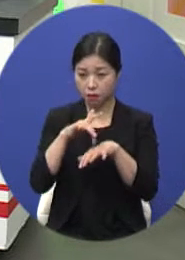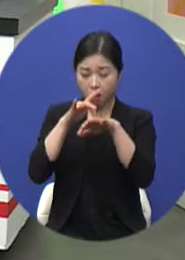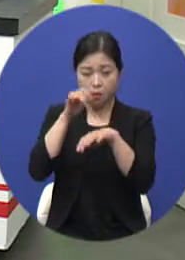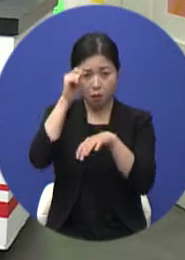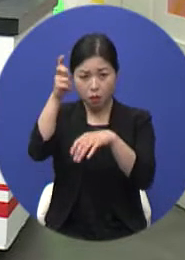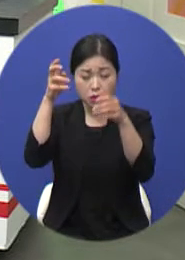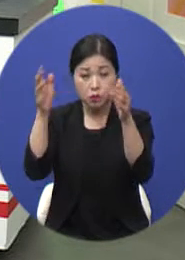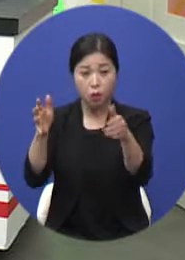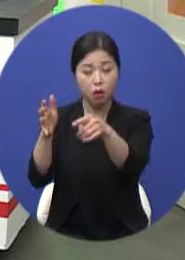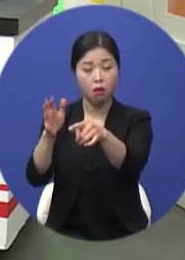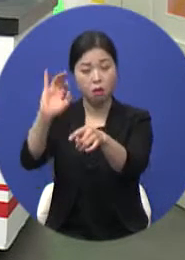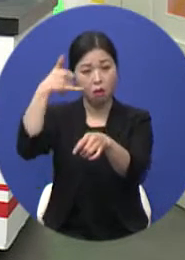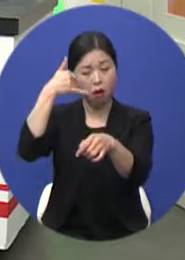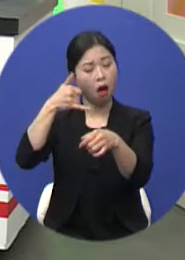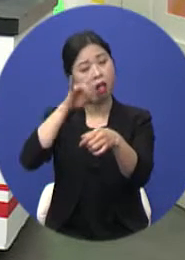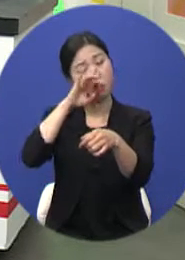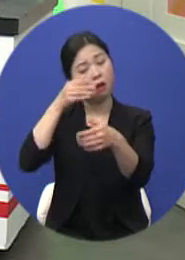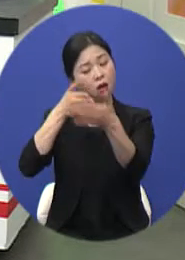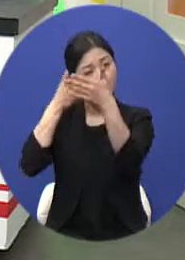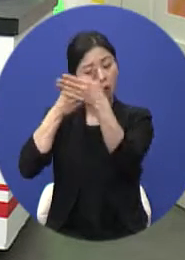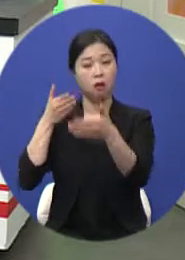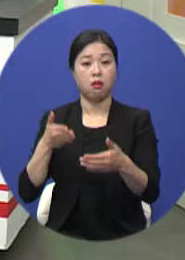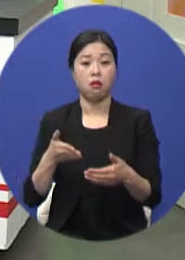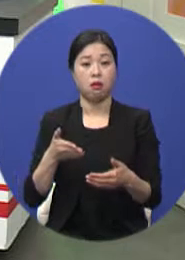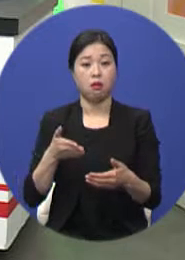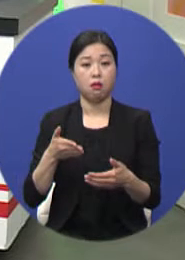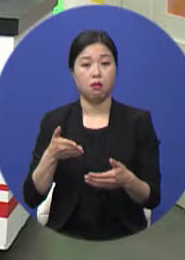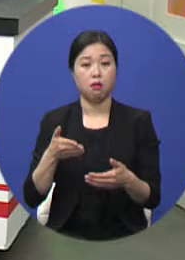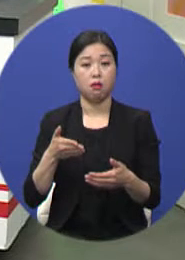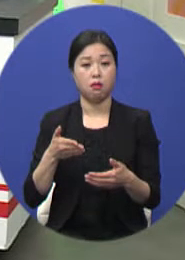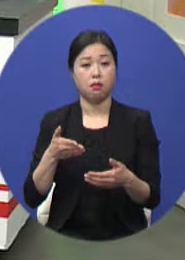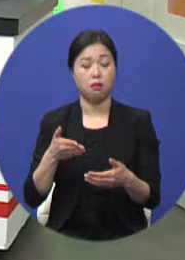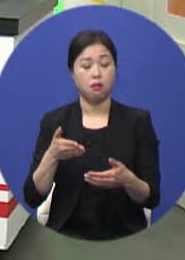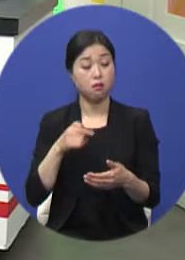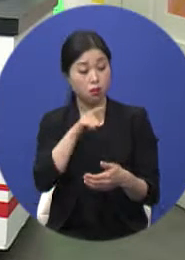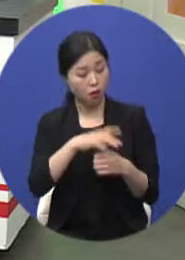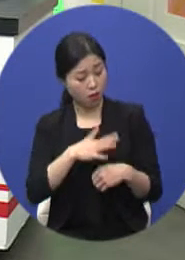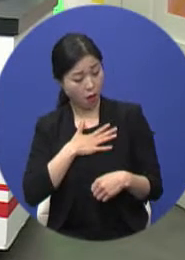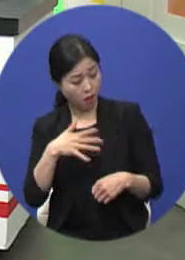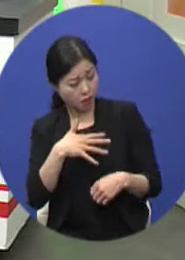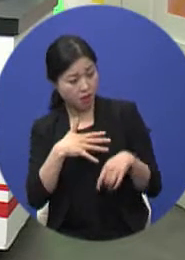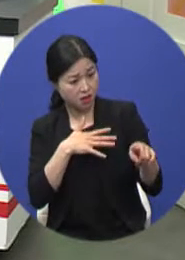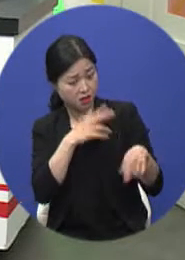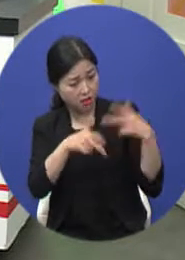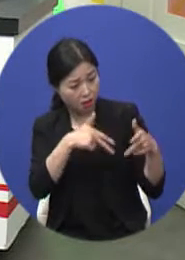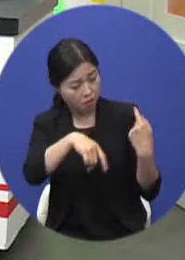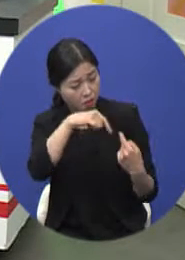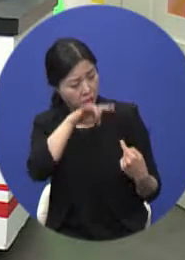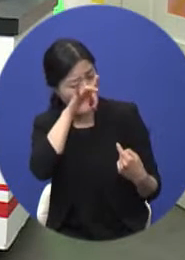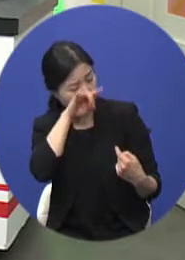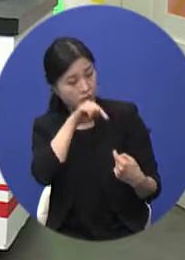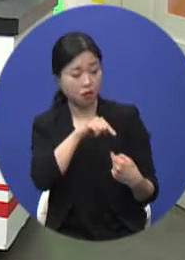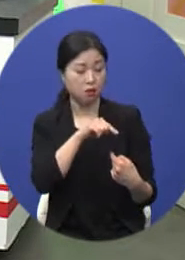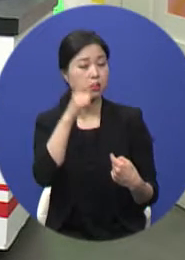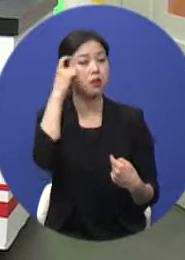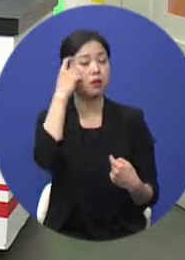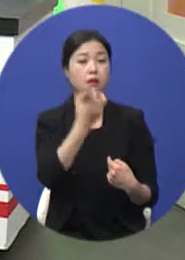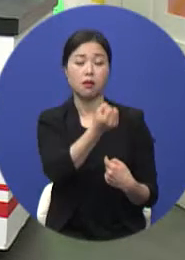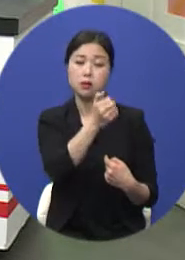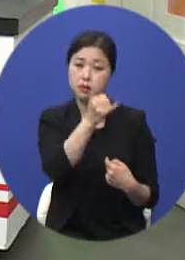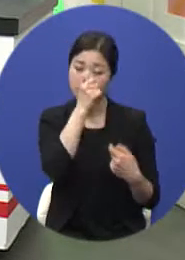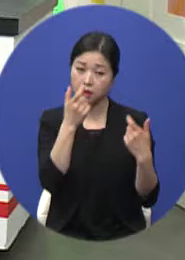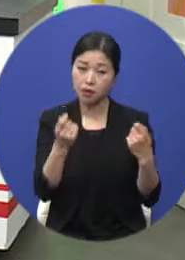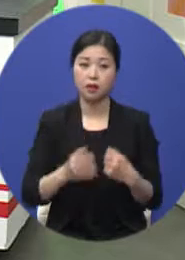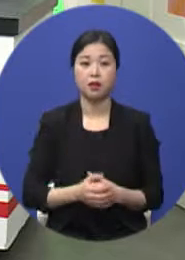아. 며칠씩. 그리고 본인이 당해봐라. 나 없으면 네. 이 사업이 돌아가냐. 그렇죠. 그 네.